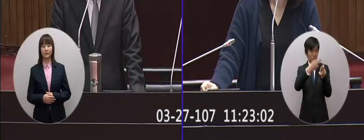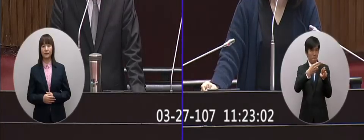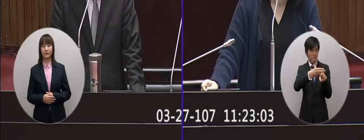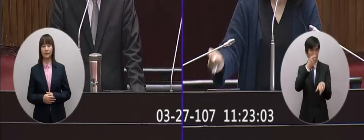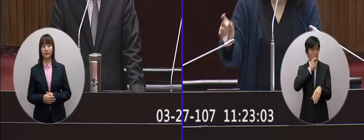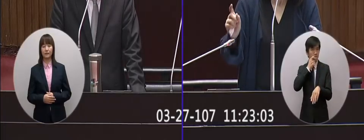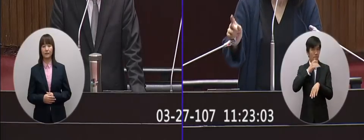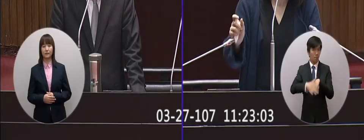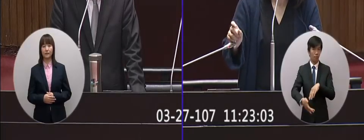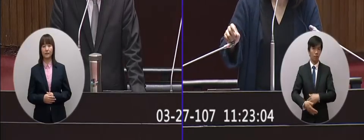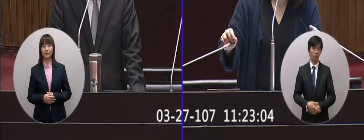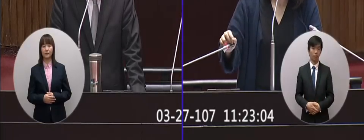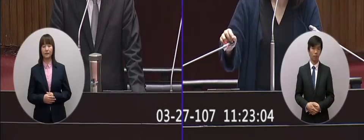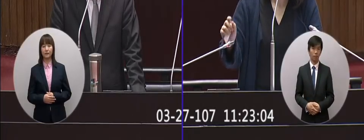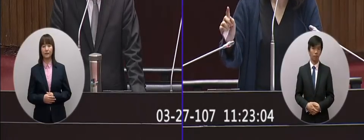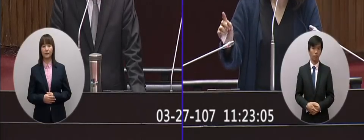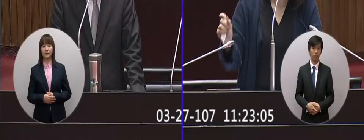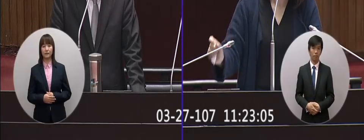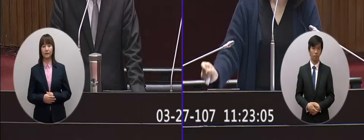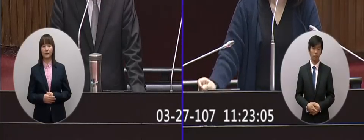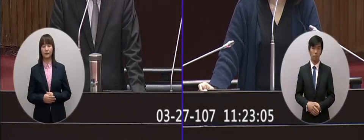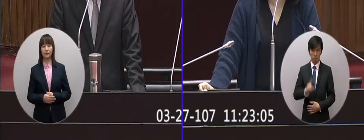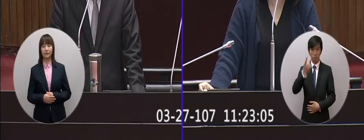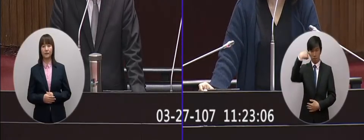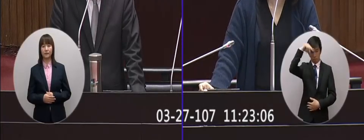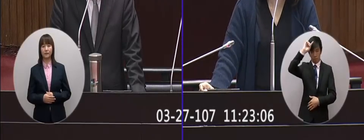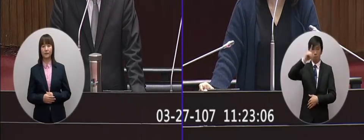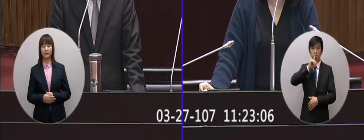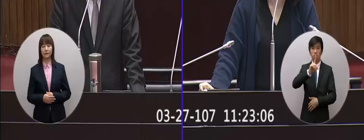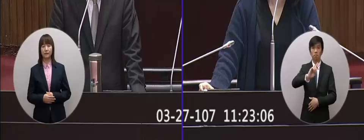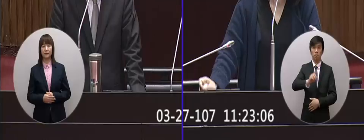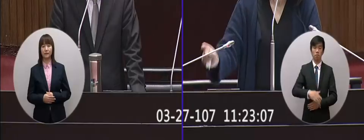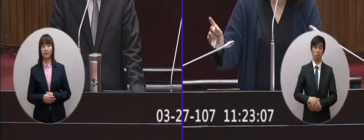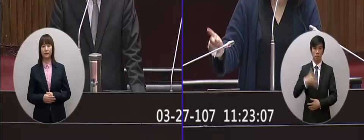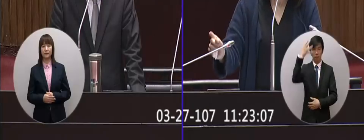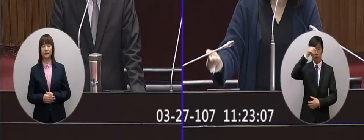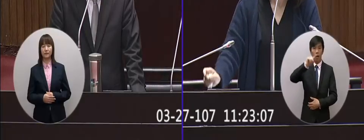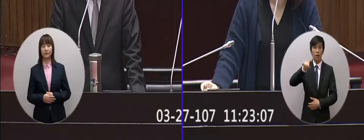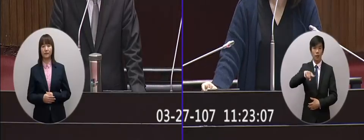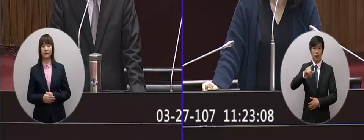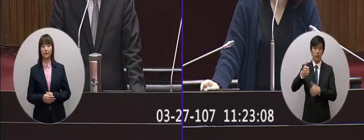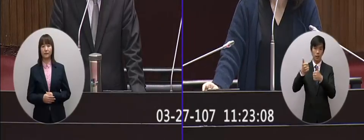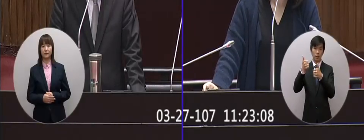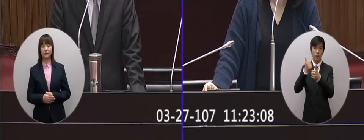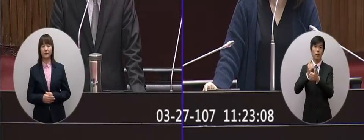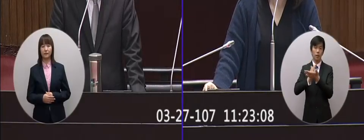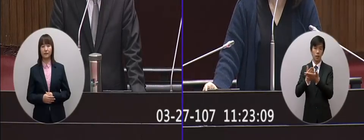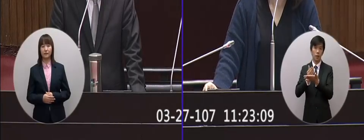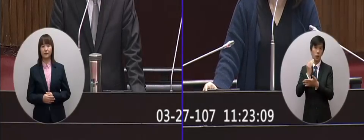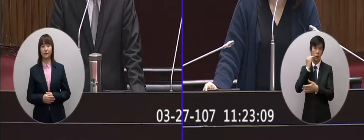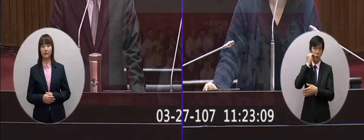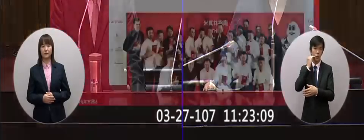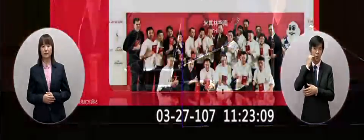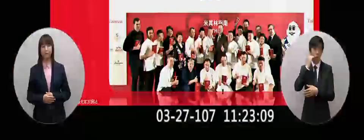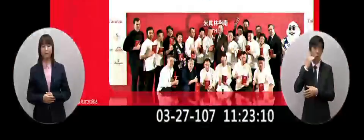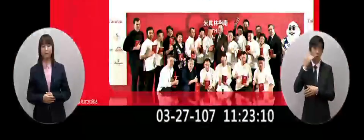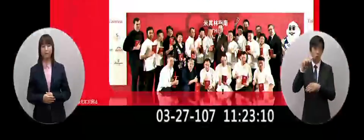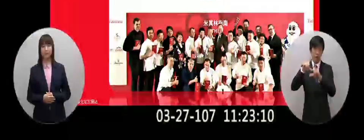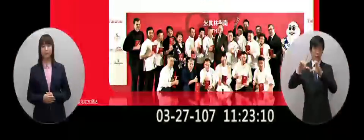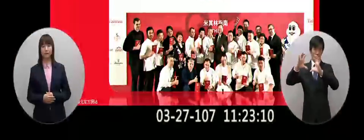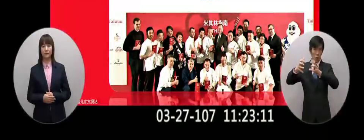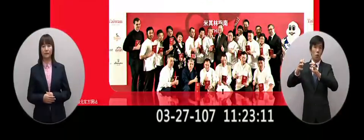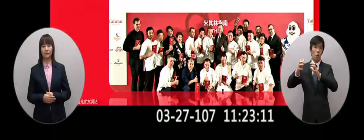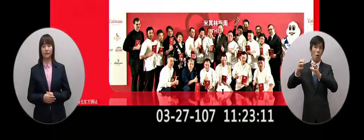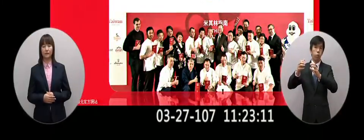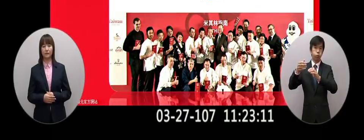戴。有句话哦，是老子的《道德经》所说的哦，“治大国若烹小鲜”哦，意思就是